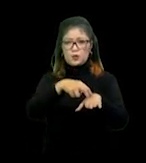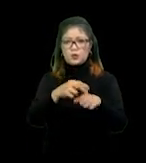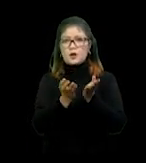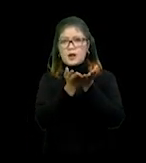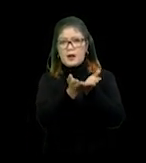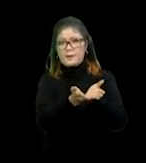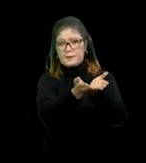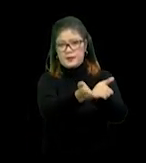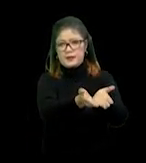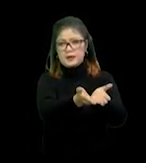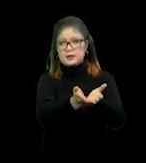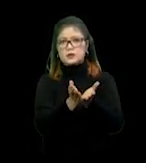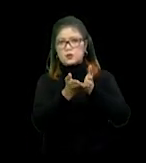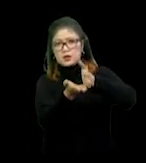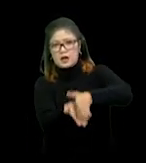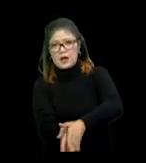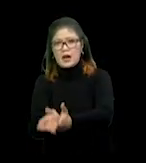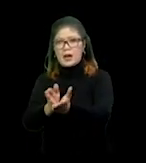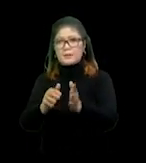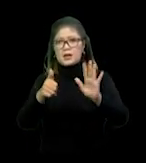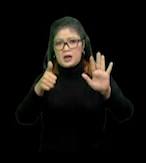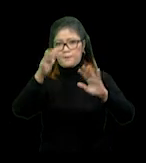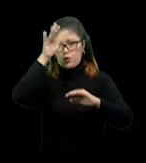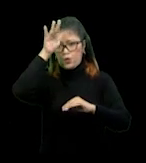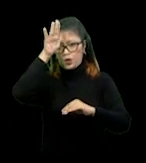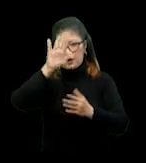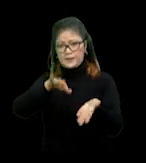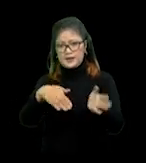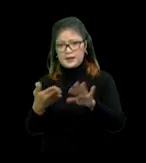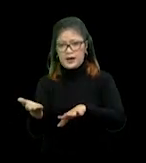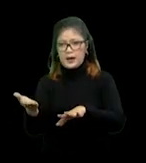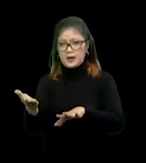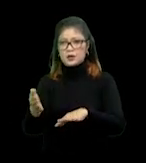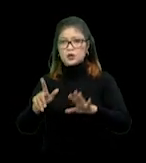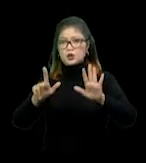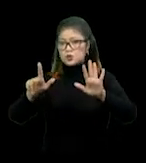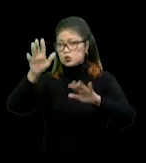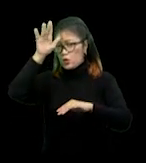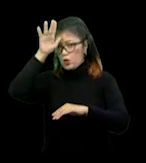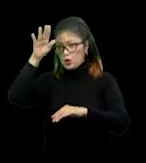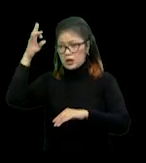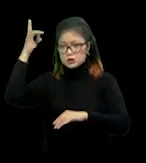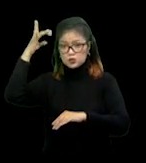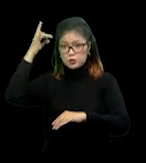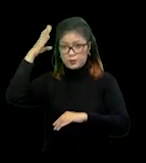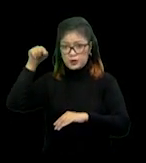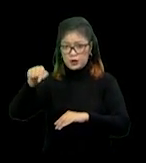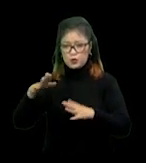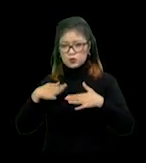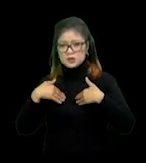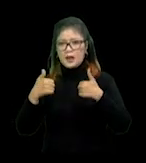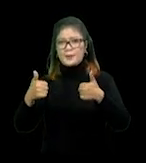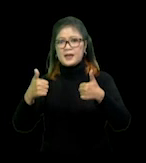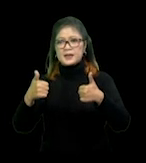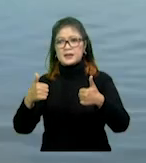sebanyak enam penumpang tewas tenggelam sementara tujuh orang termasuk nahkoda kapal Slamet seluruh korban tewas telah dievakuasi tim SAR gabungan